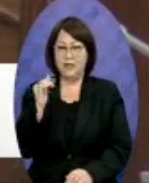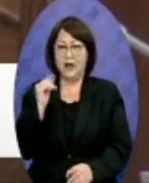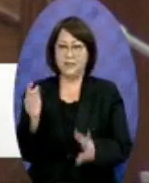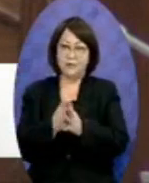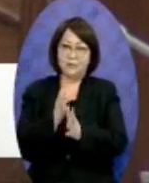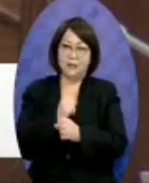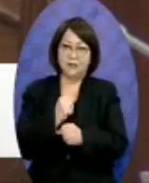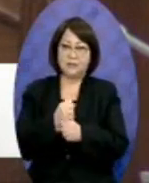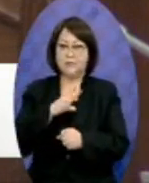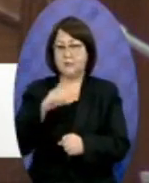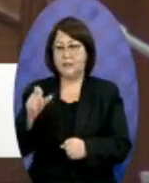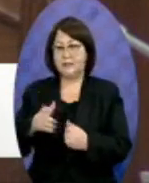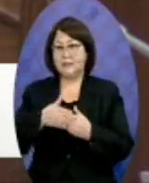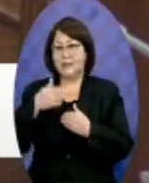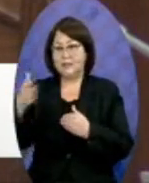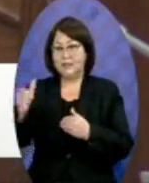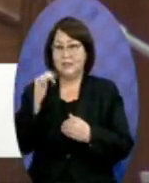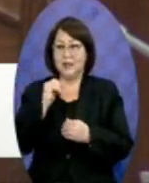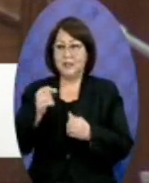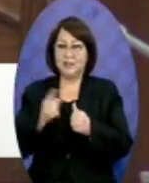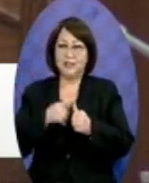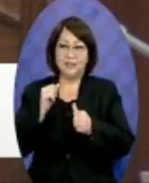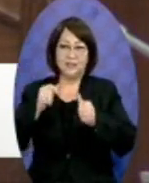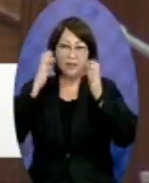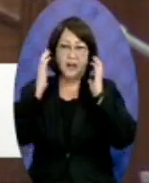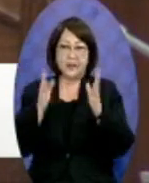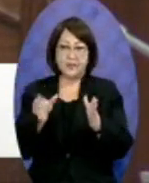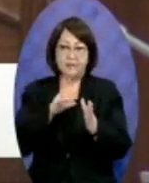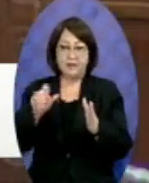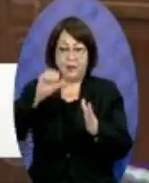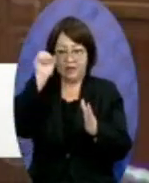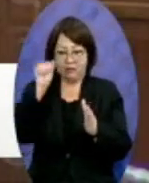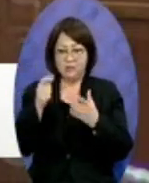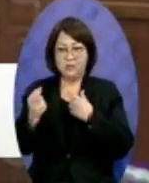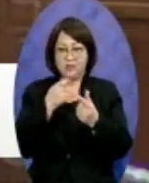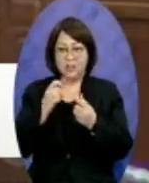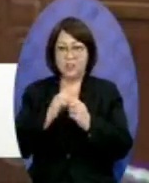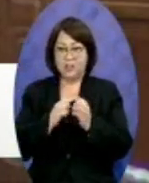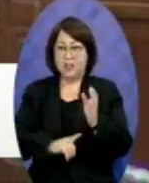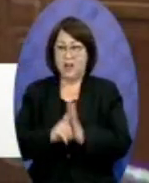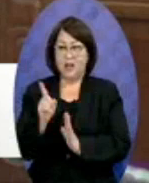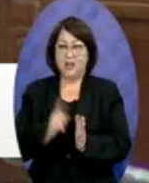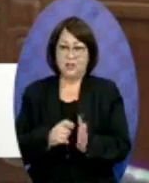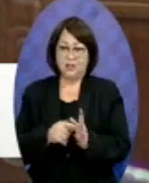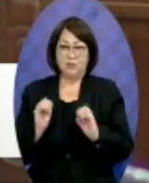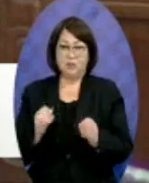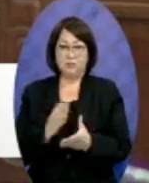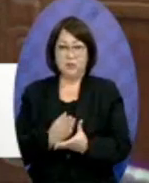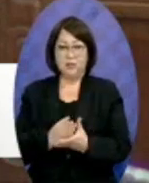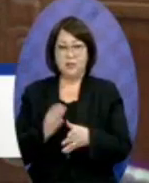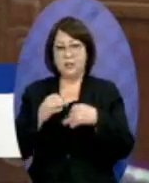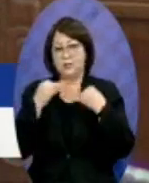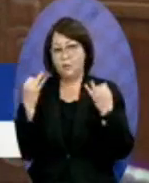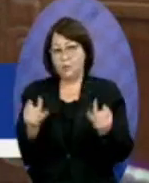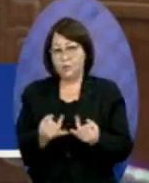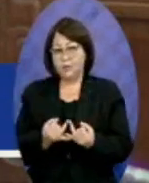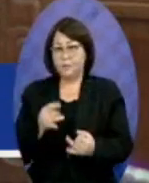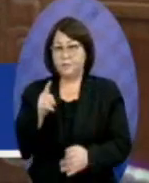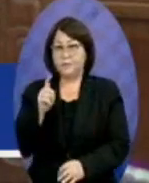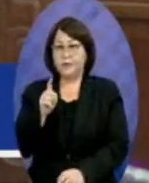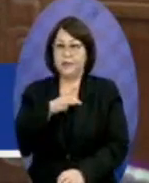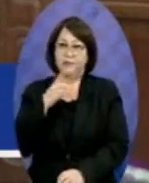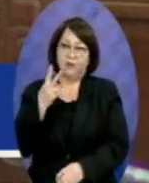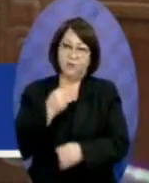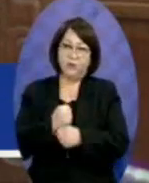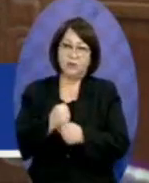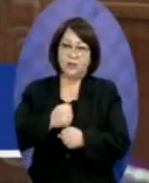Ер нь цаашдаа энэ асуудалд хэн яаж хэрхэн хандах юм бэ гэдэг асуудал ярмаар байна. Энэ хурлын Кевийн үйл ажиллагааг анх